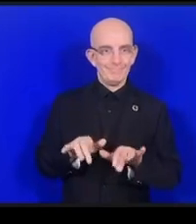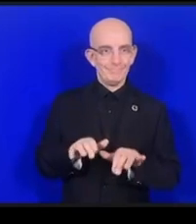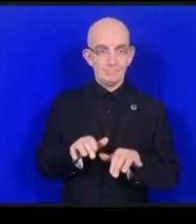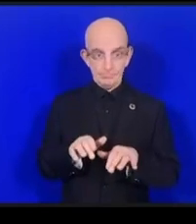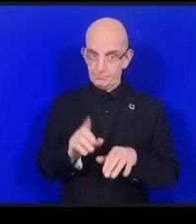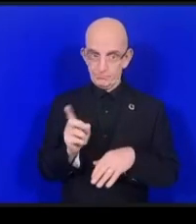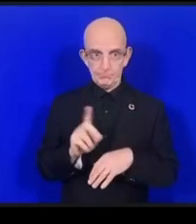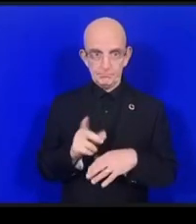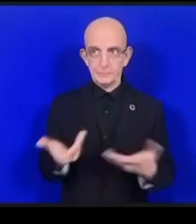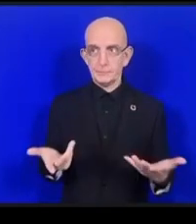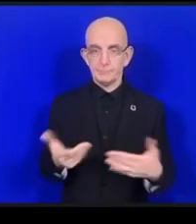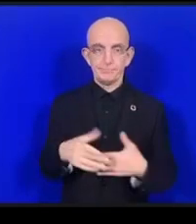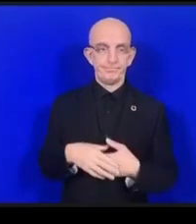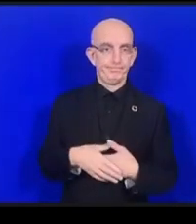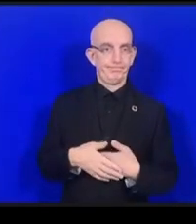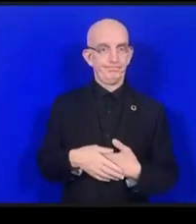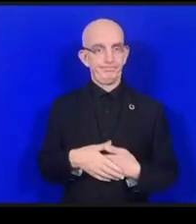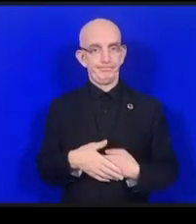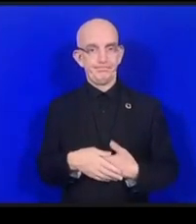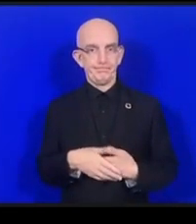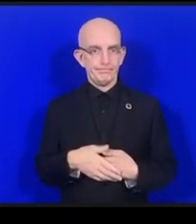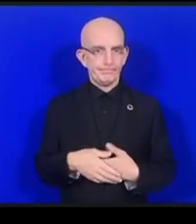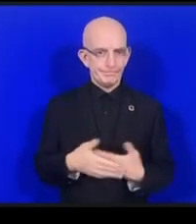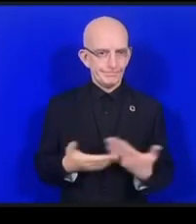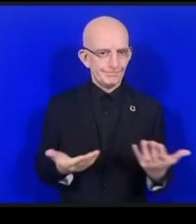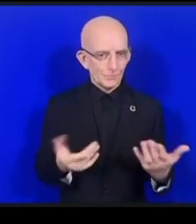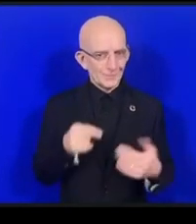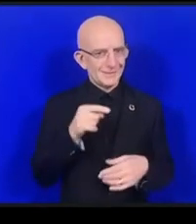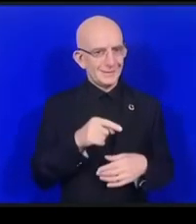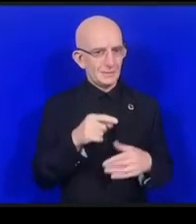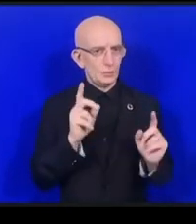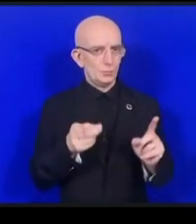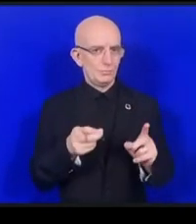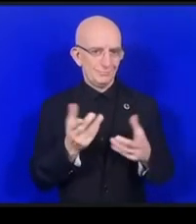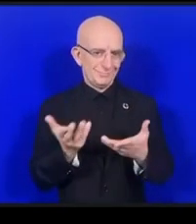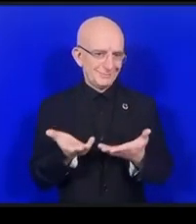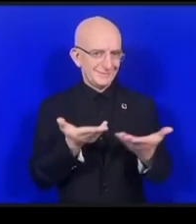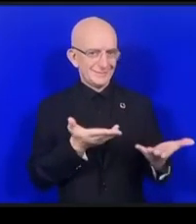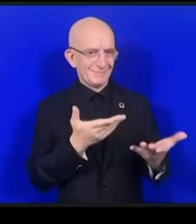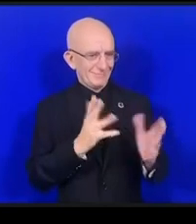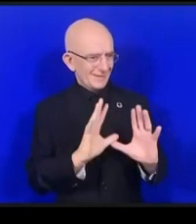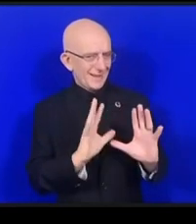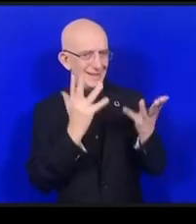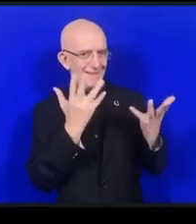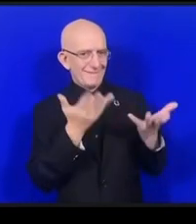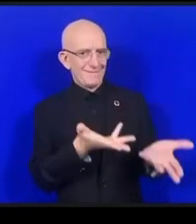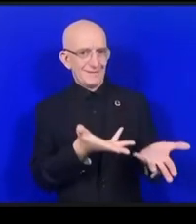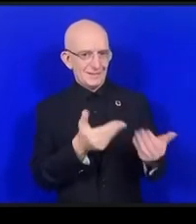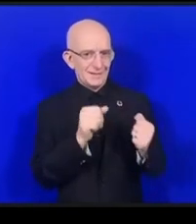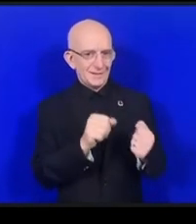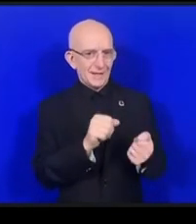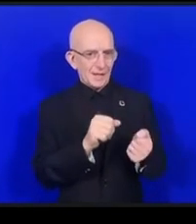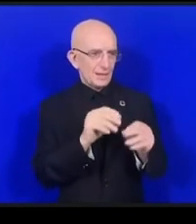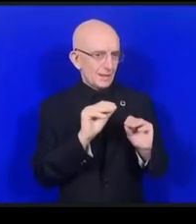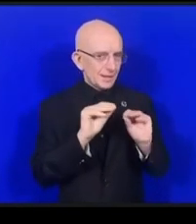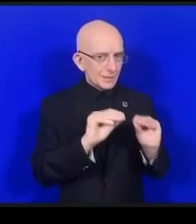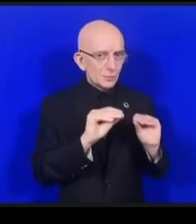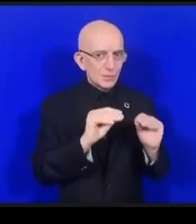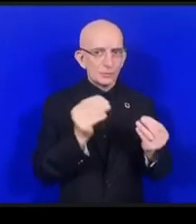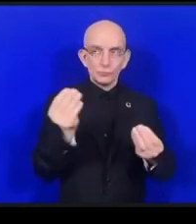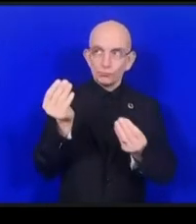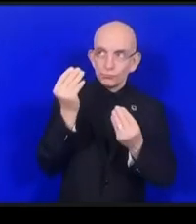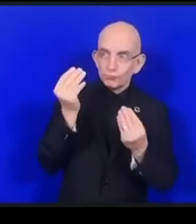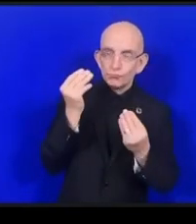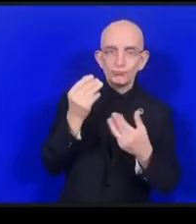расширяет наши возможности в том что касается образования и доступа к